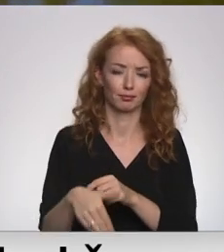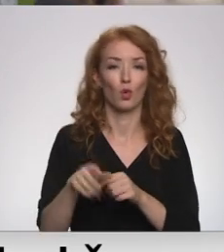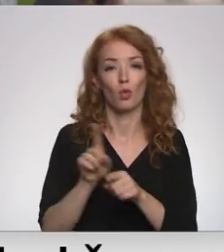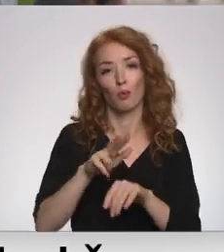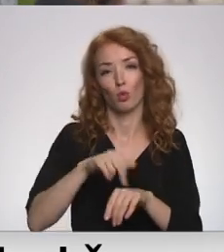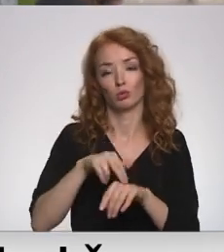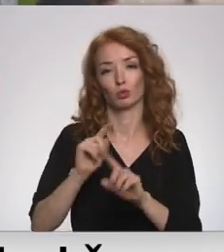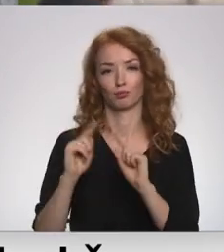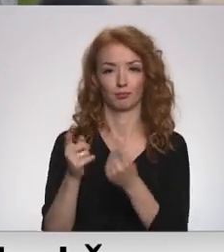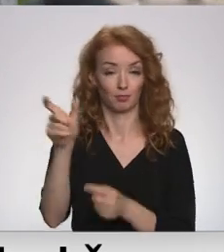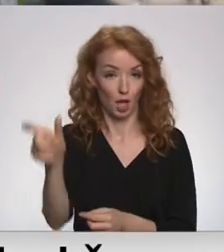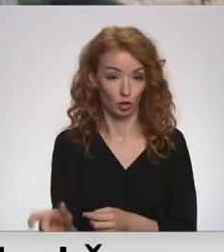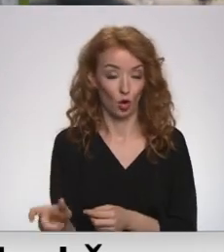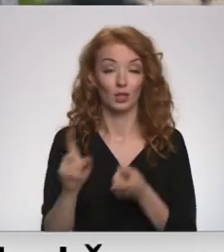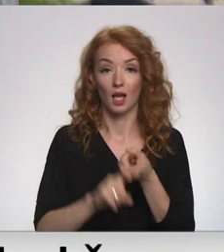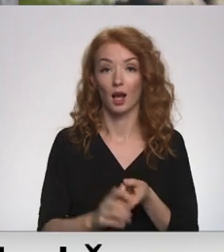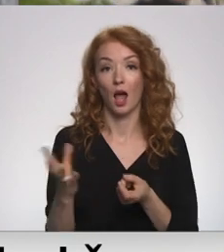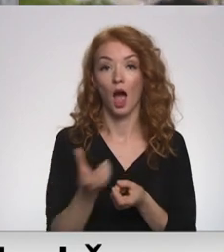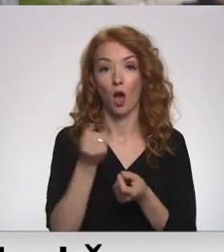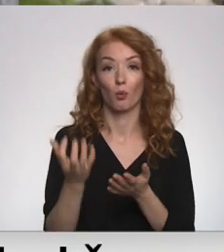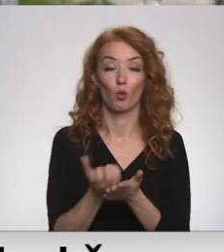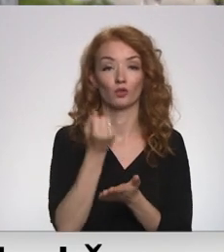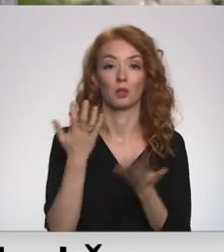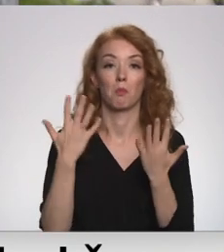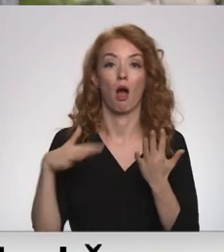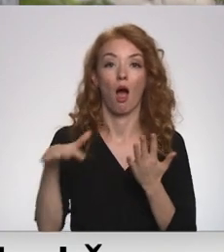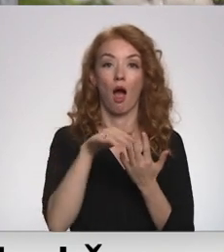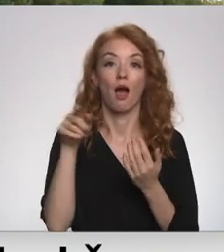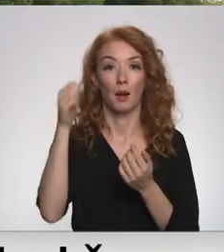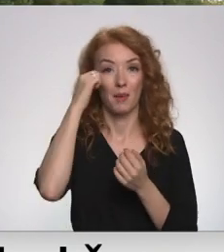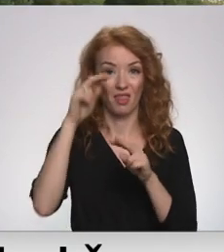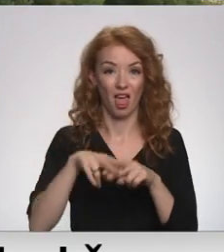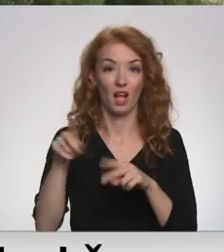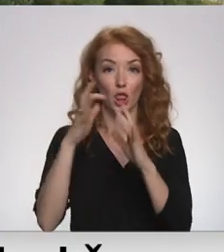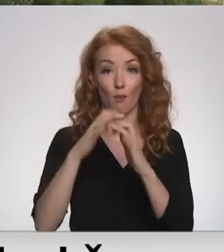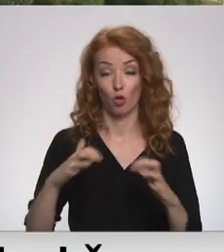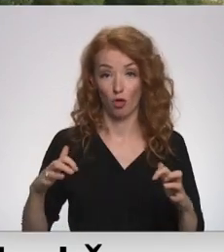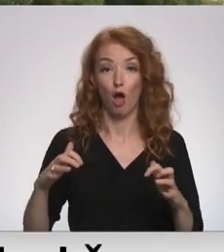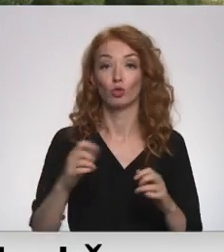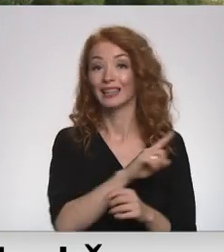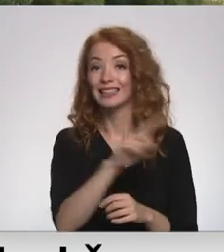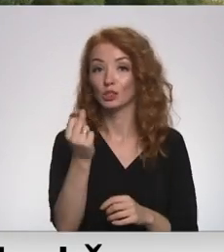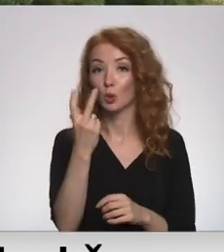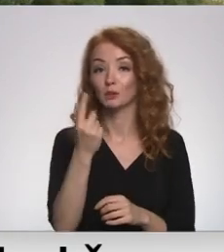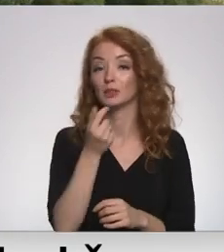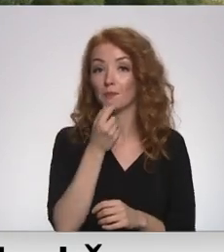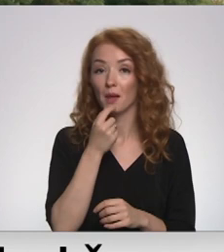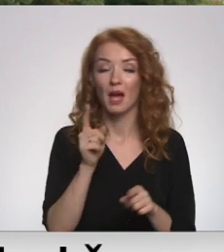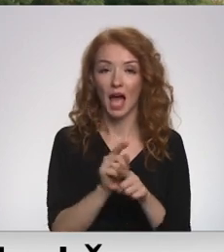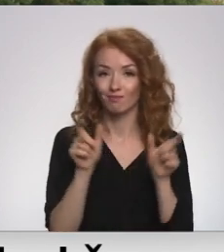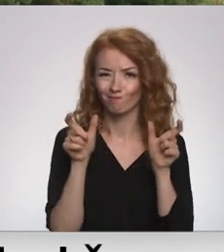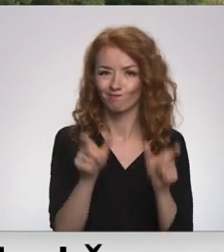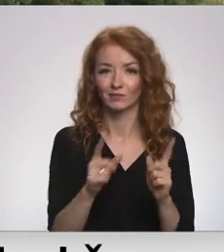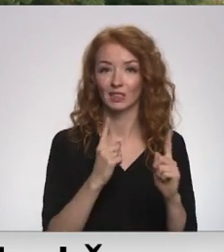atbildības. Saistībā ar uzvaras parkā esošā piemineka kompleksa demontāžas darbiem līdz 12. septembrim ierobežota